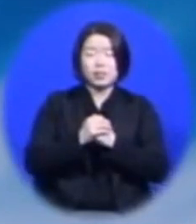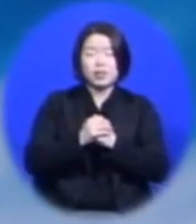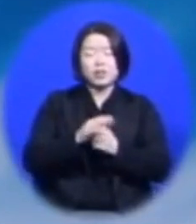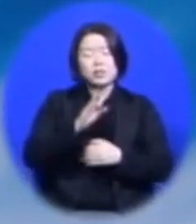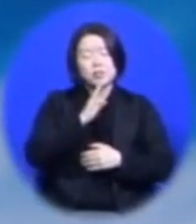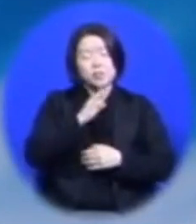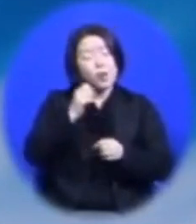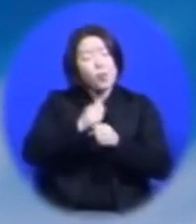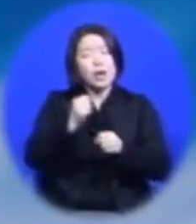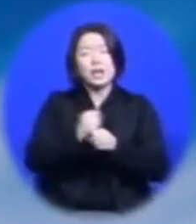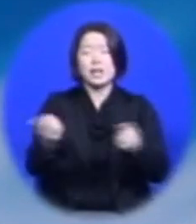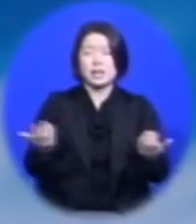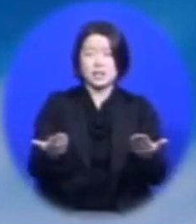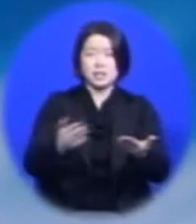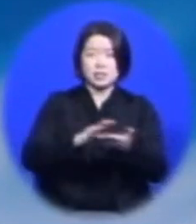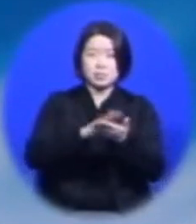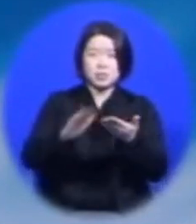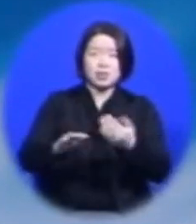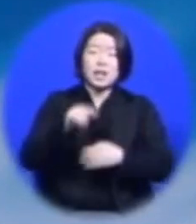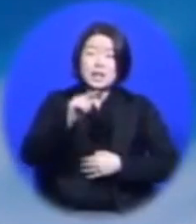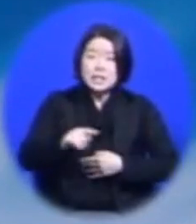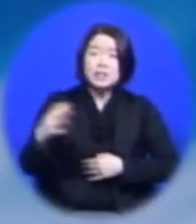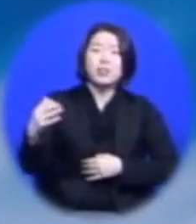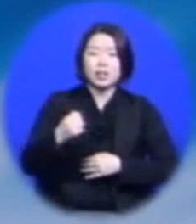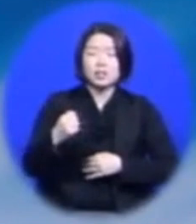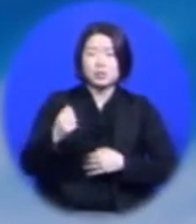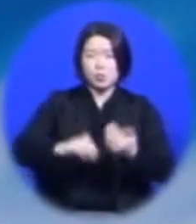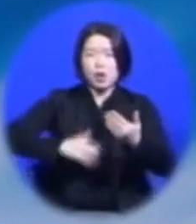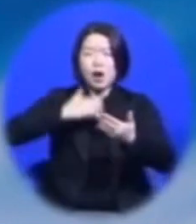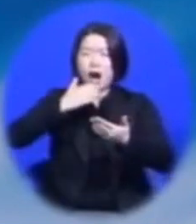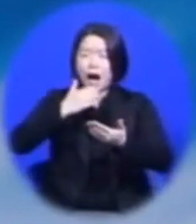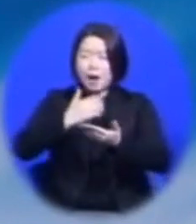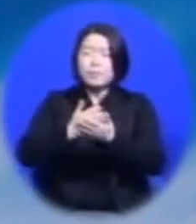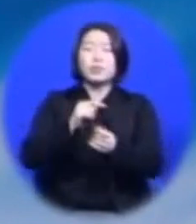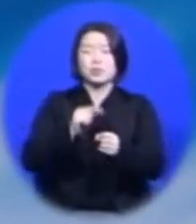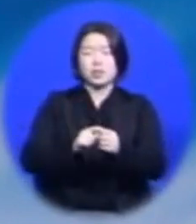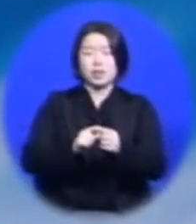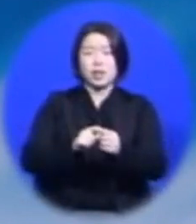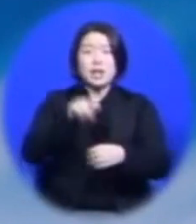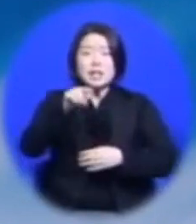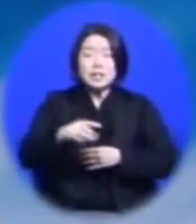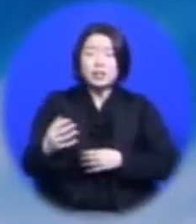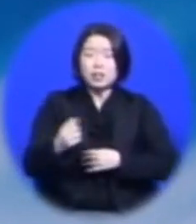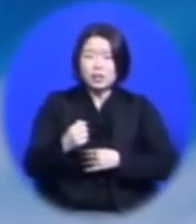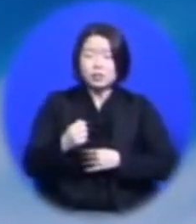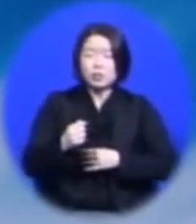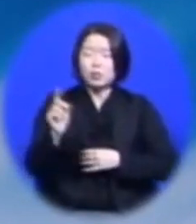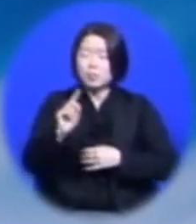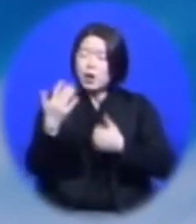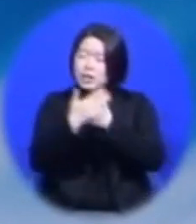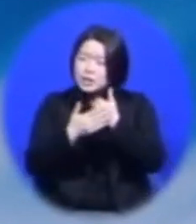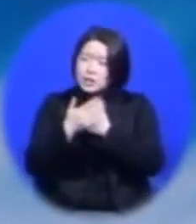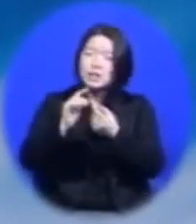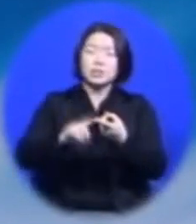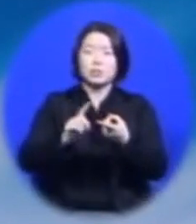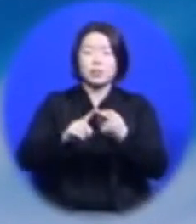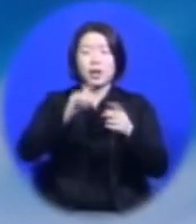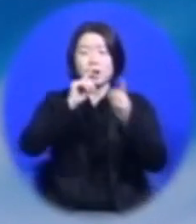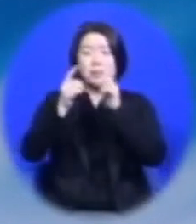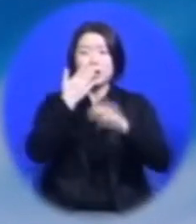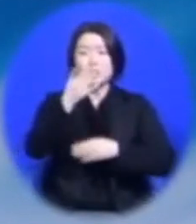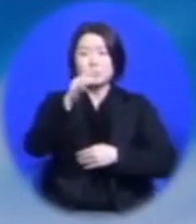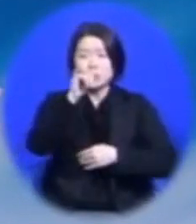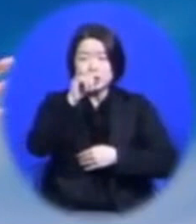황당한 일인 것. 이걸 가지고서 감동적이다. 이걸 가지고서 아주 은혜스럽다. 이렇게 말할 수